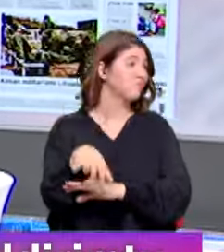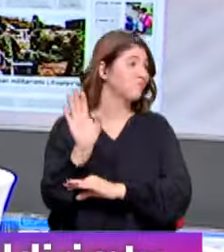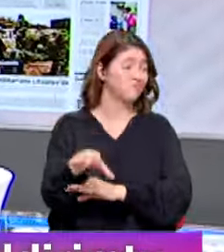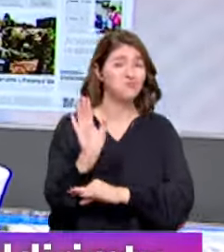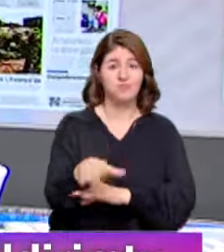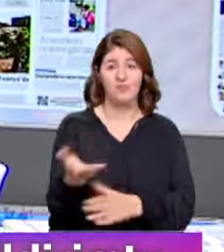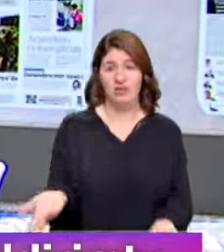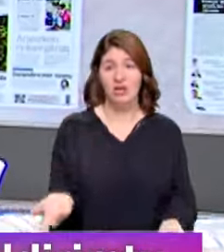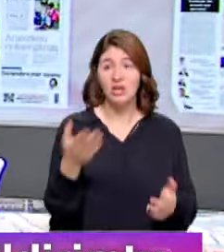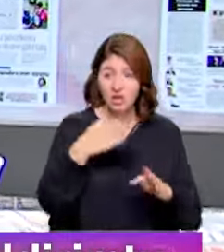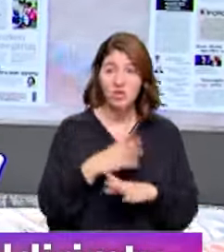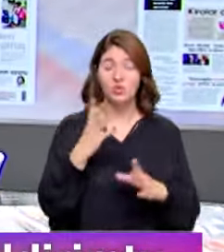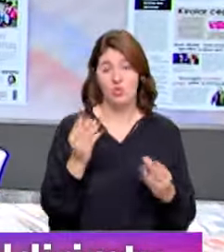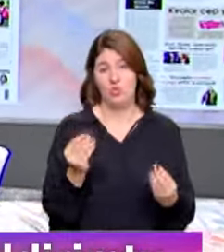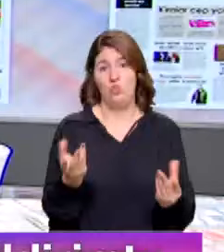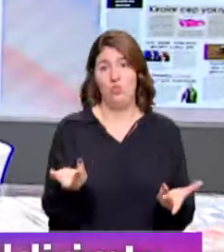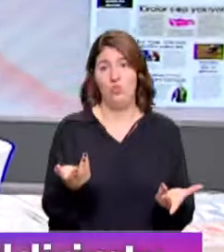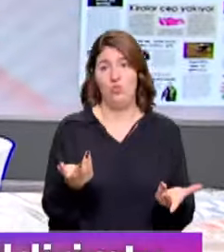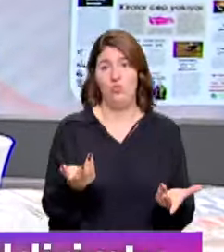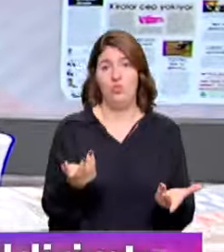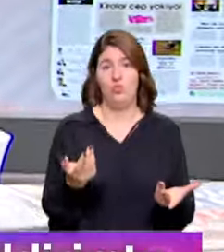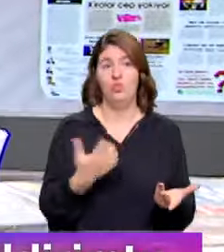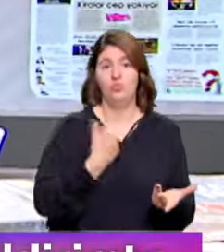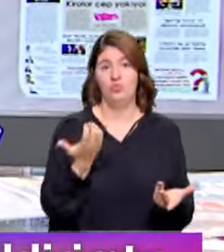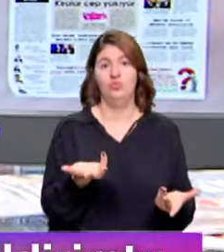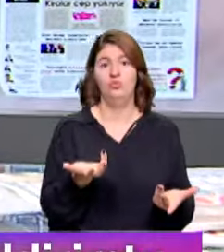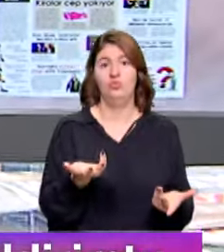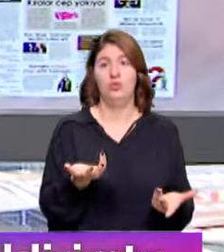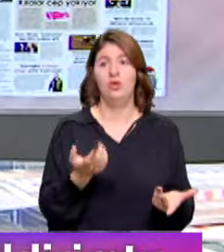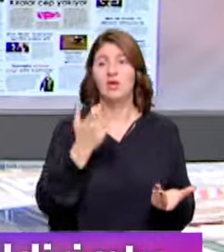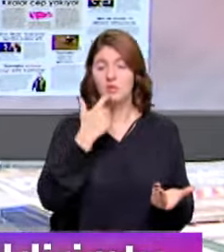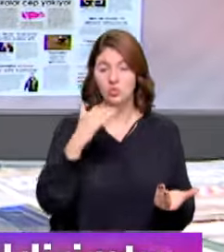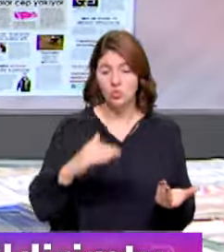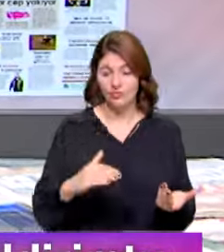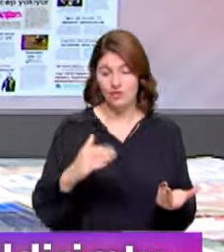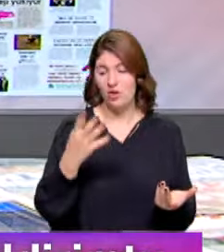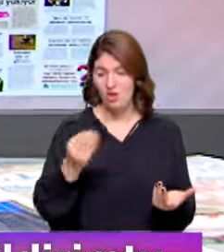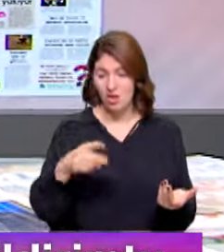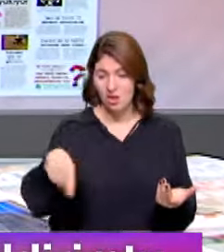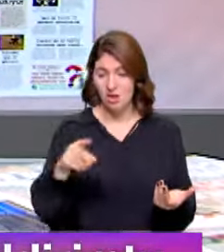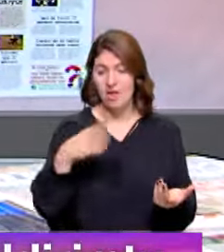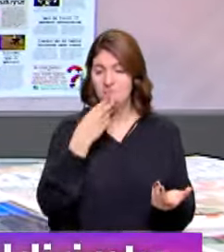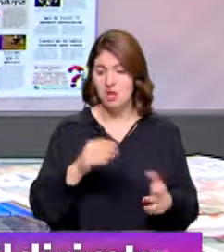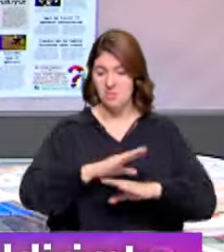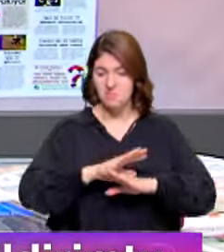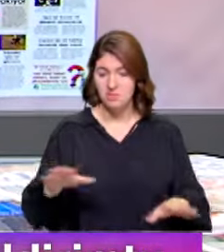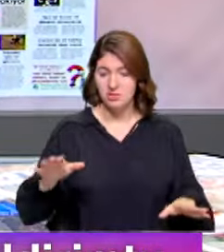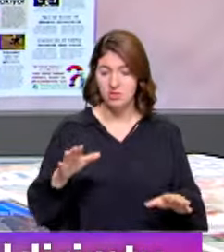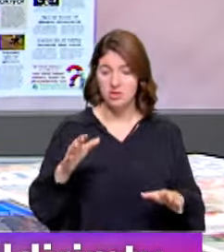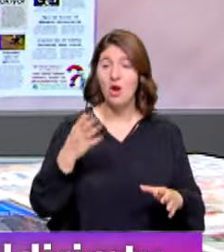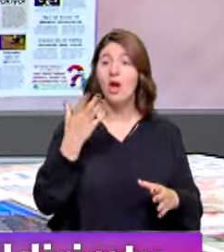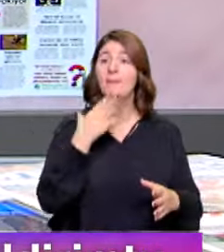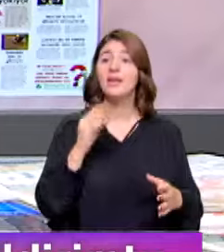gelinir. Gerçekten çok üzücü ve yaşı küçük olanların emekli